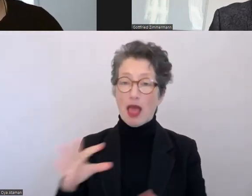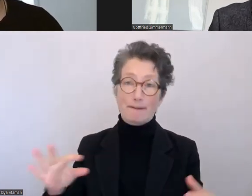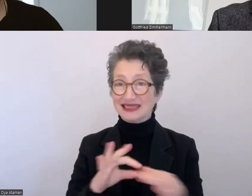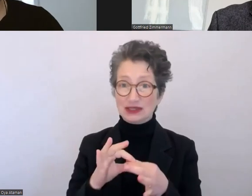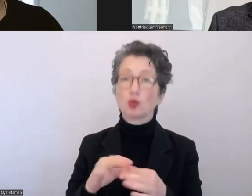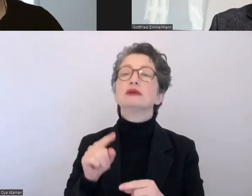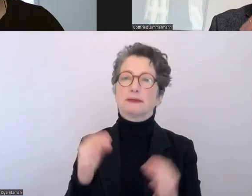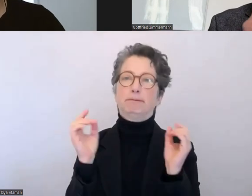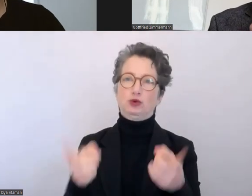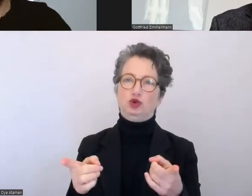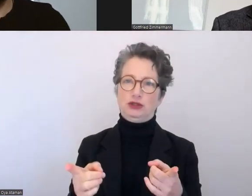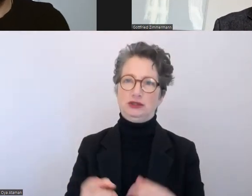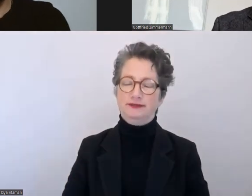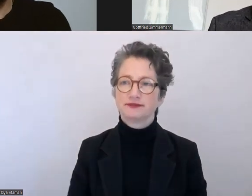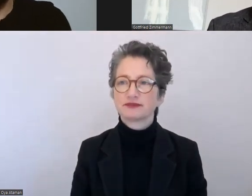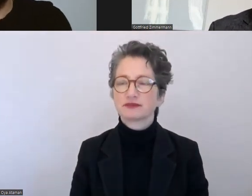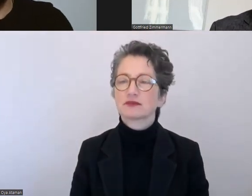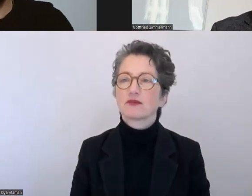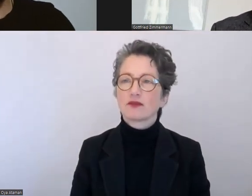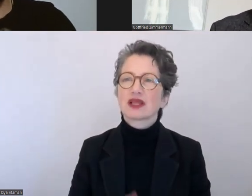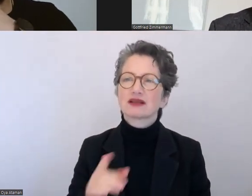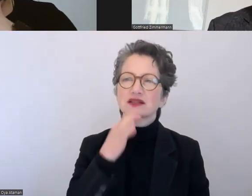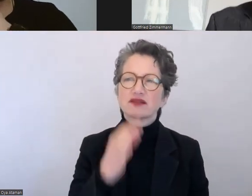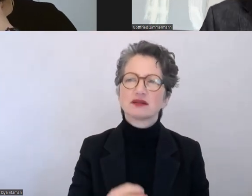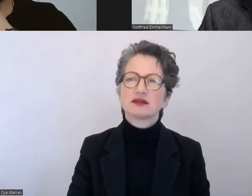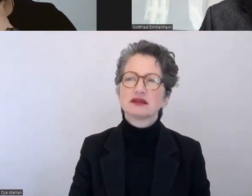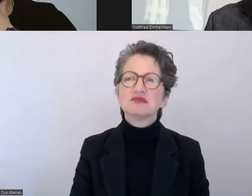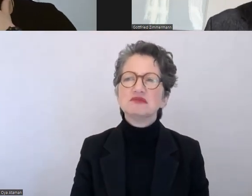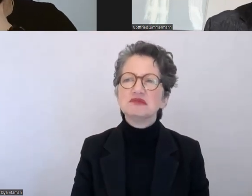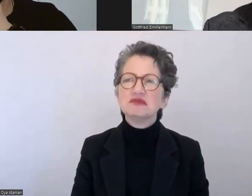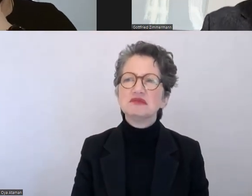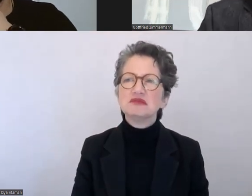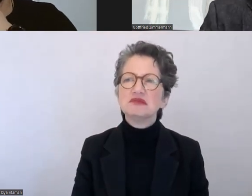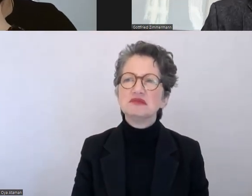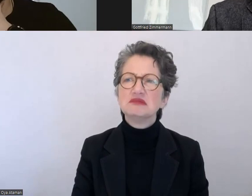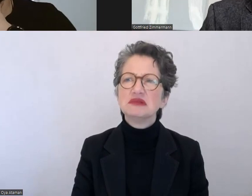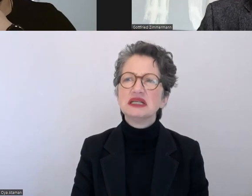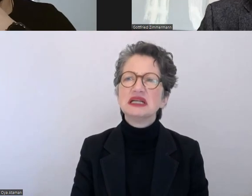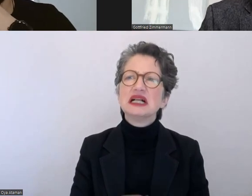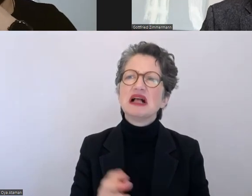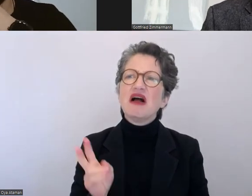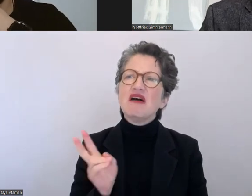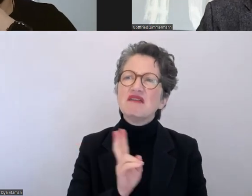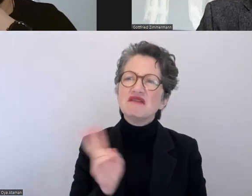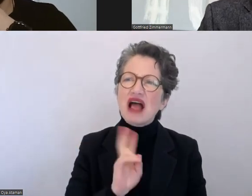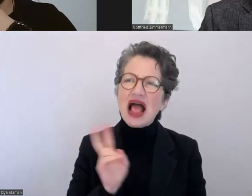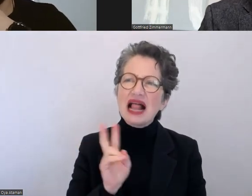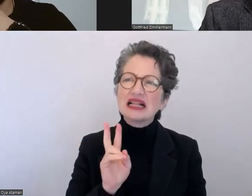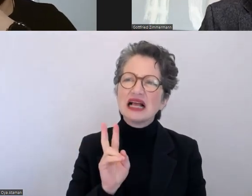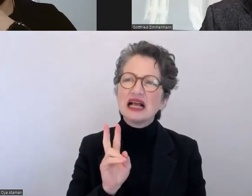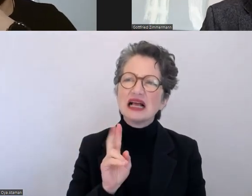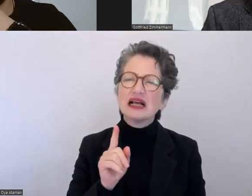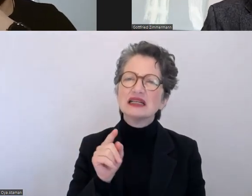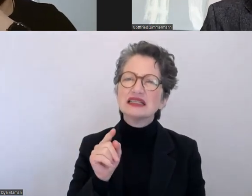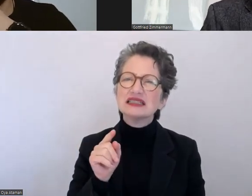Nächste Frage: Wie viele Fehler sind insgesamt noch zulässig? Das ist eine tolle Frage. Da kommen wir darauf, was